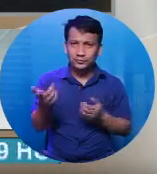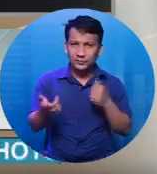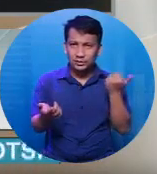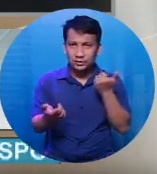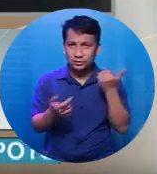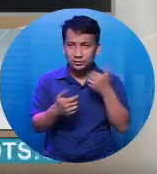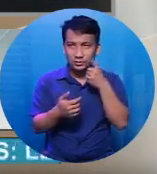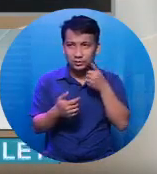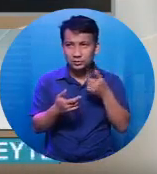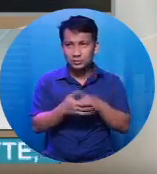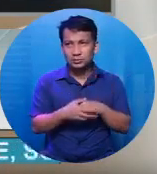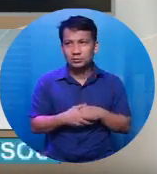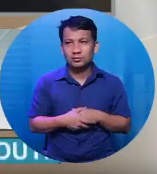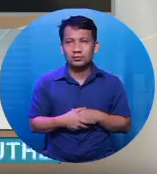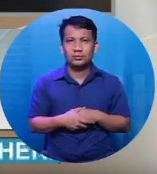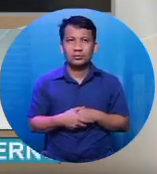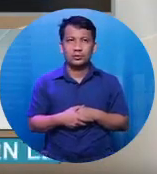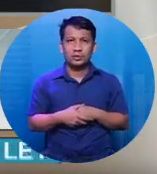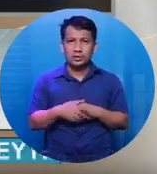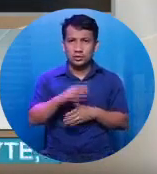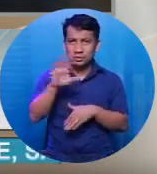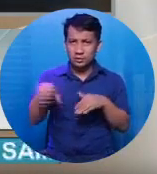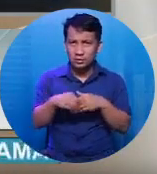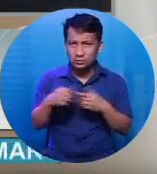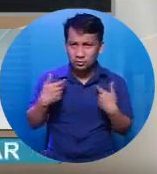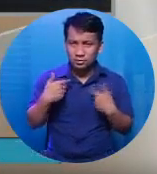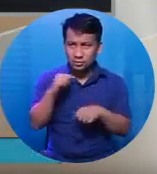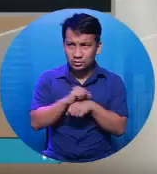na dinidinay niya, suot-suot yung